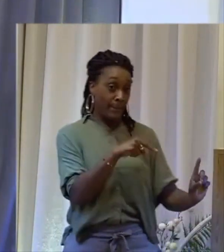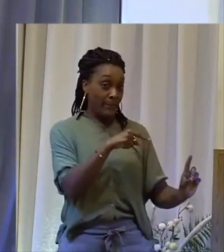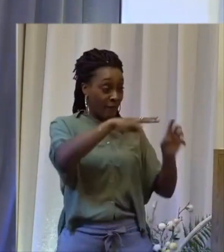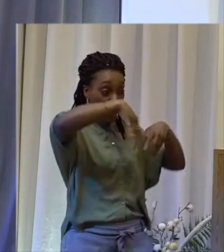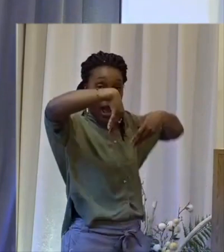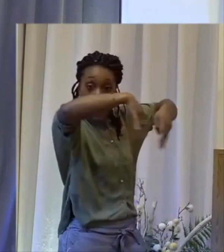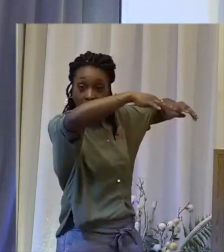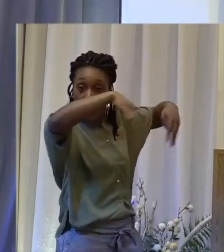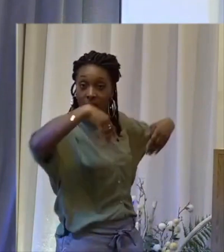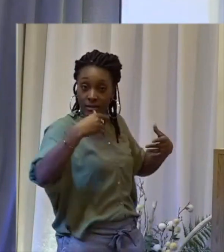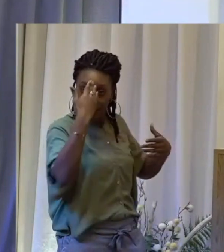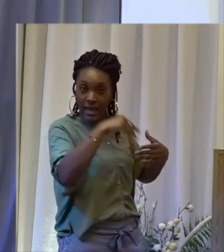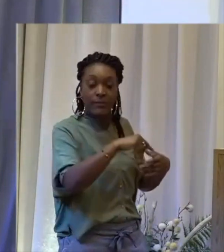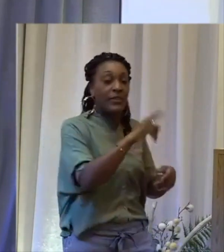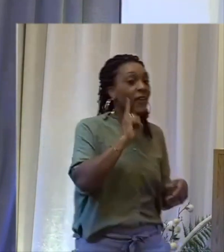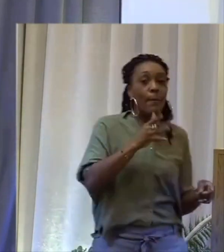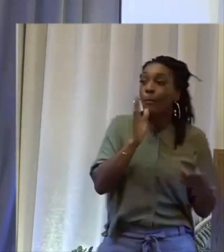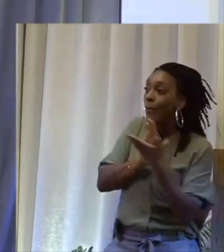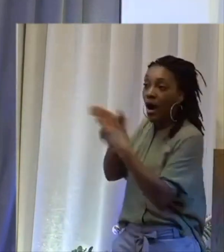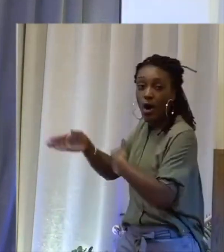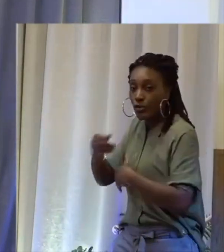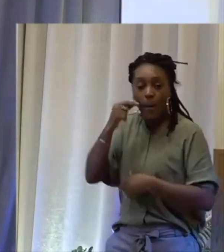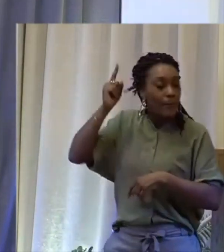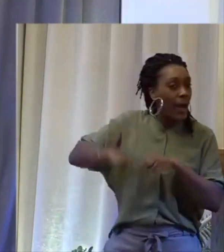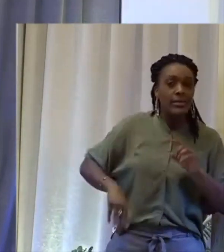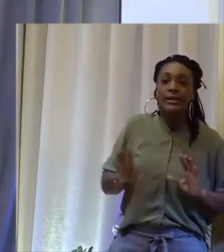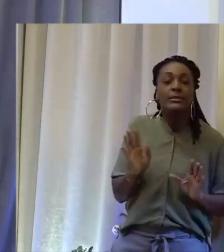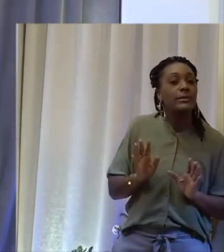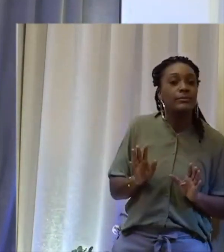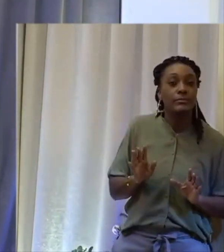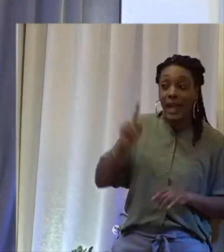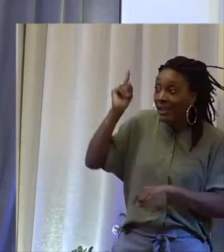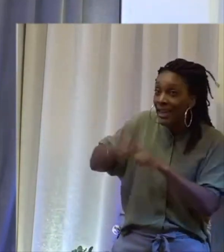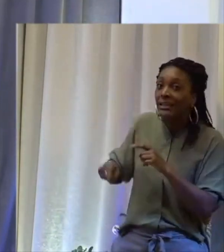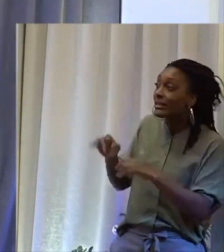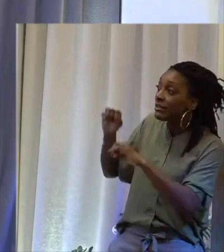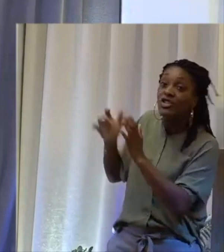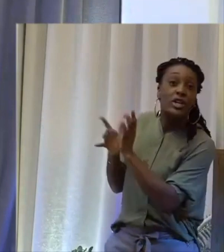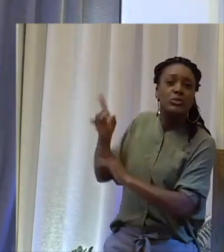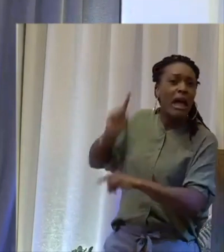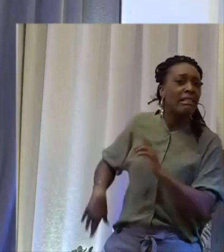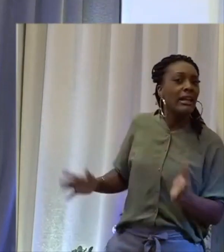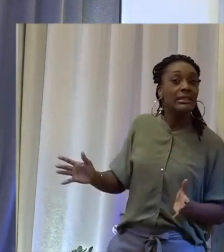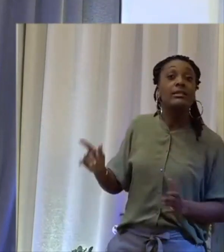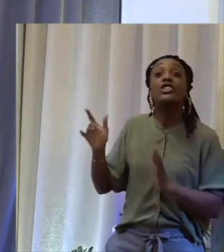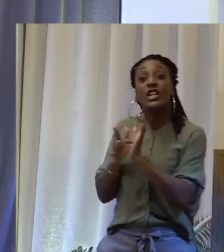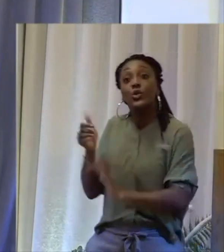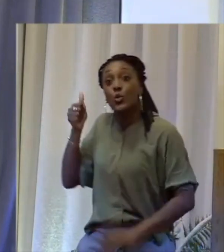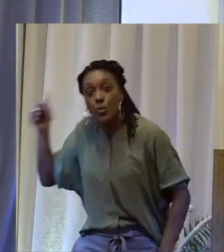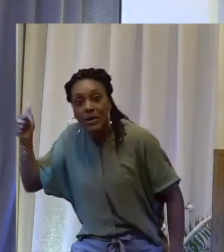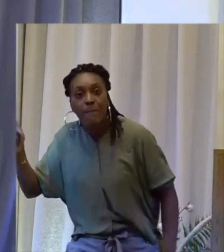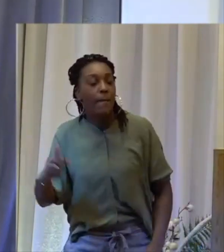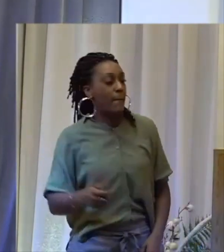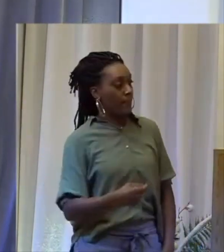voile, et elle ne pouvait pas accéder au coin des hommes, elle ne pouvait pas accéder à Jésus-Christ qui était là. Et c'est Jésus qui est venu vers